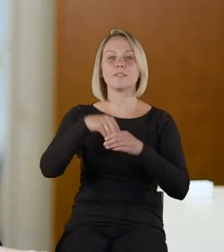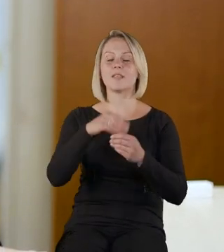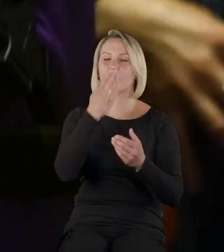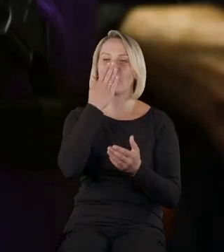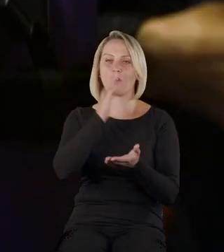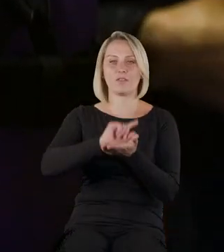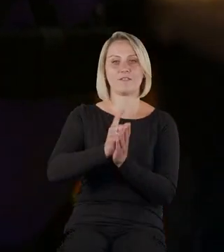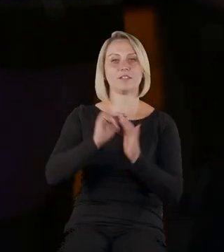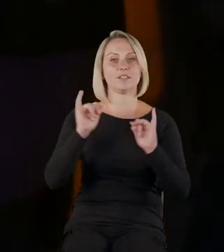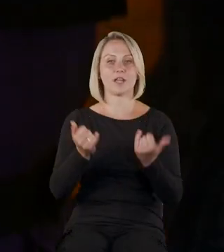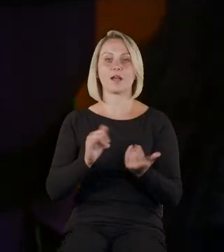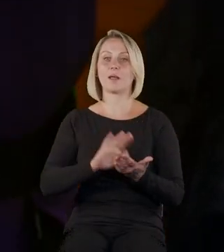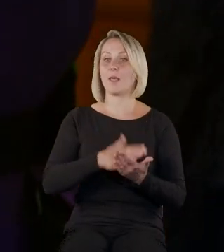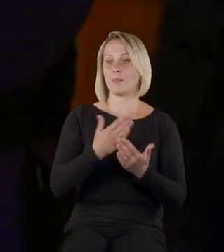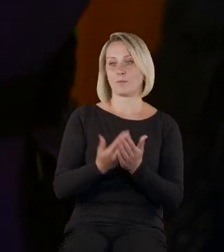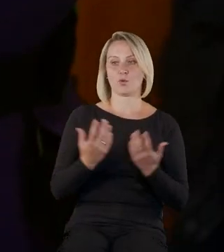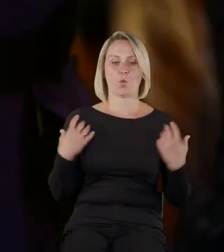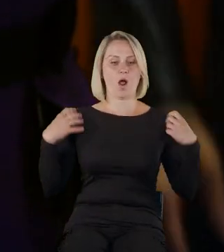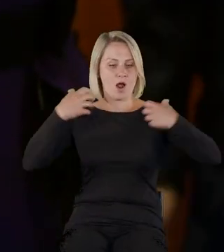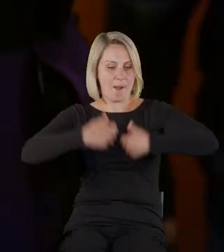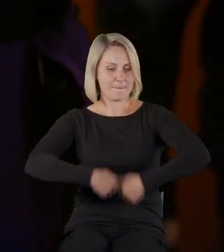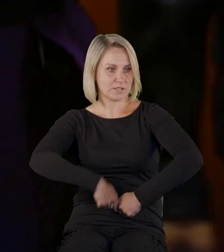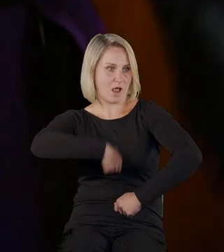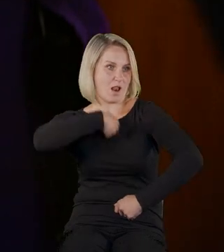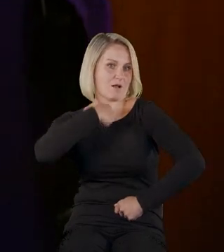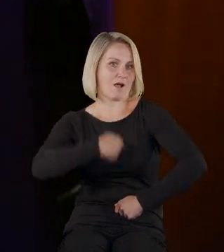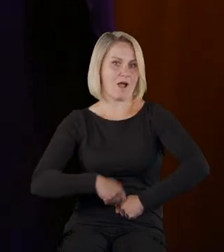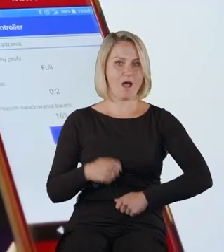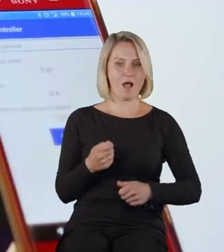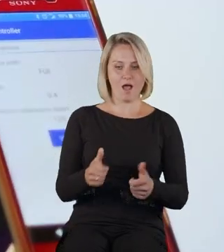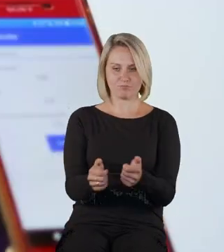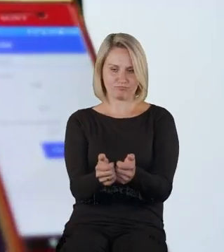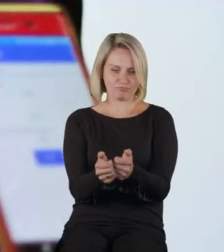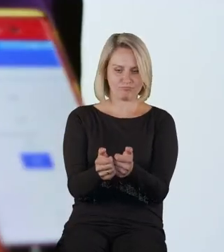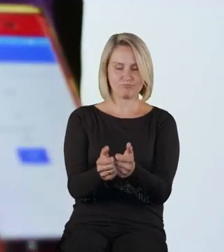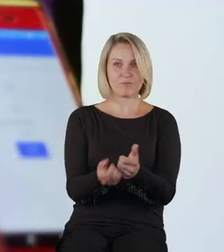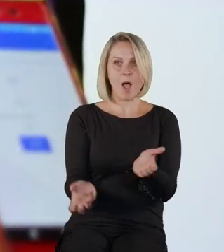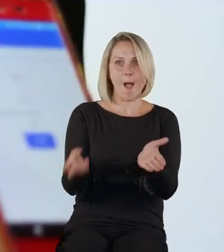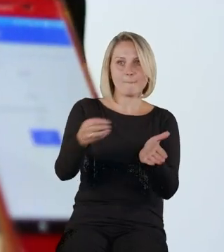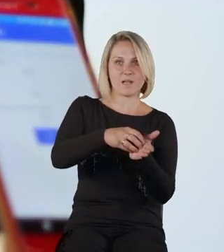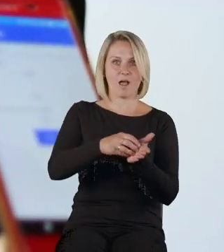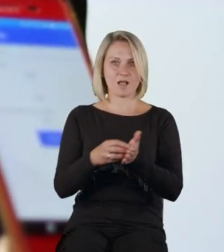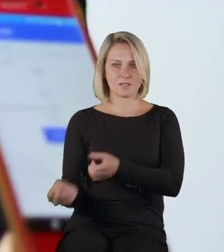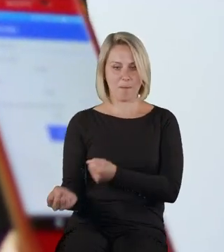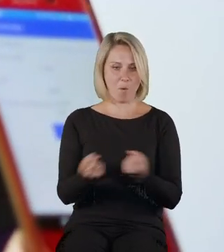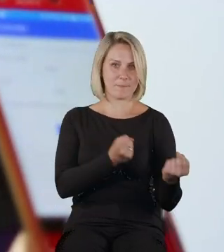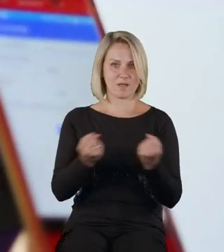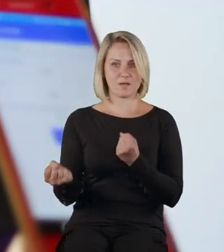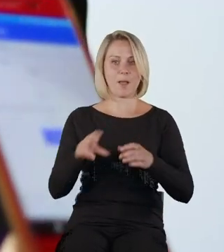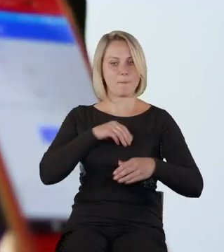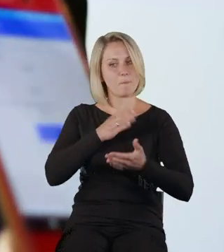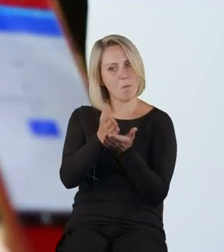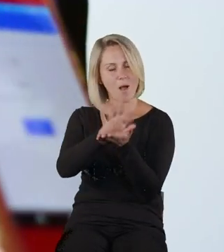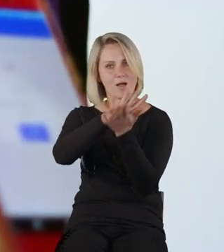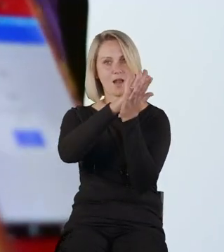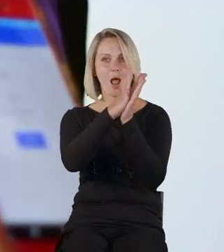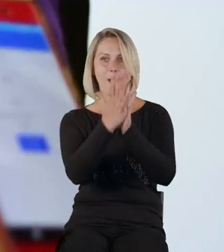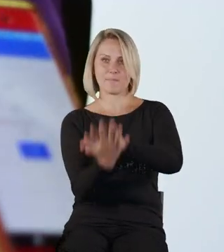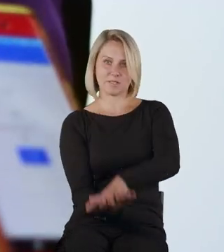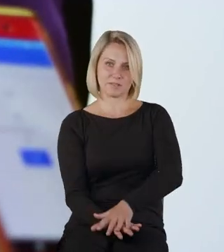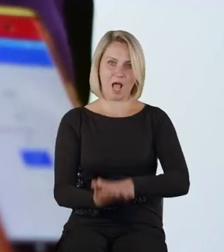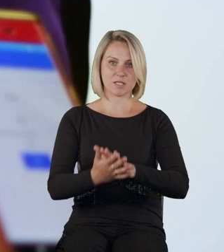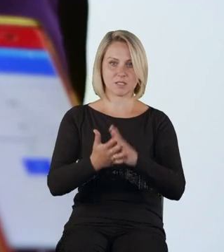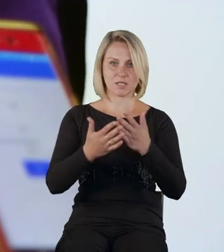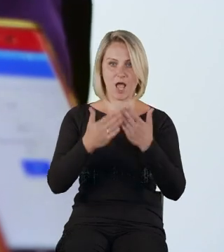ich pracy są m.in. kamizelka oscylacyjna sterowana za pomocą aplikacji mobilnej, wspomagająca rehabilitację m.in.